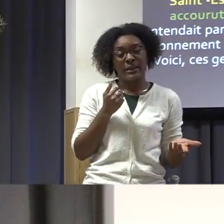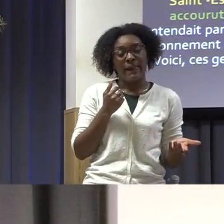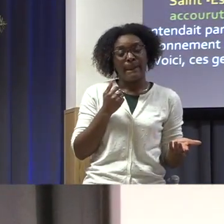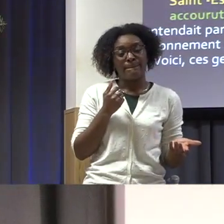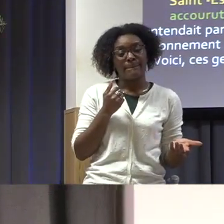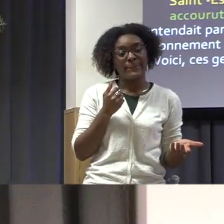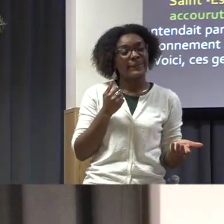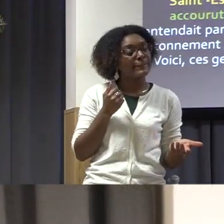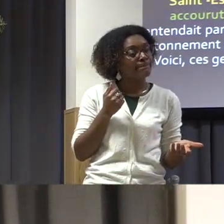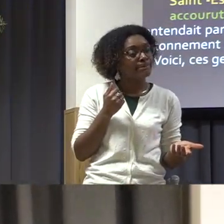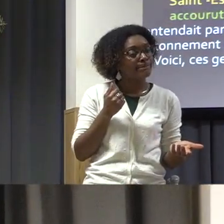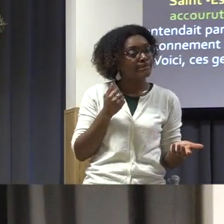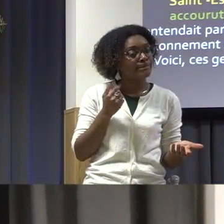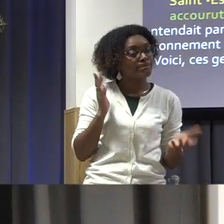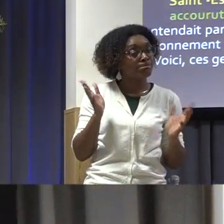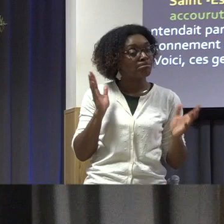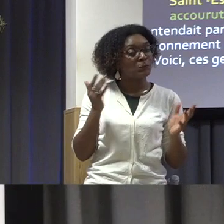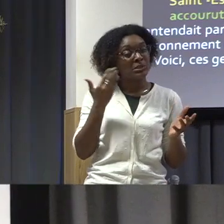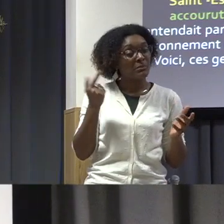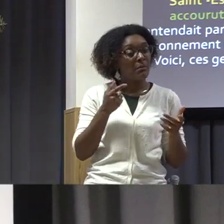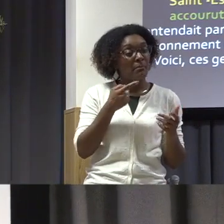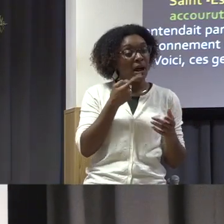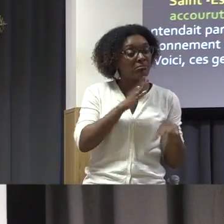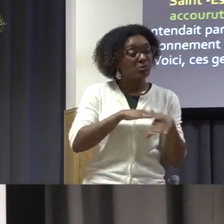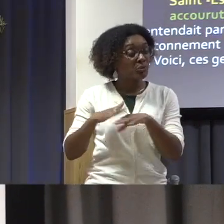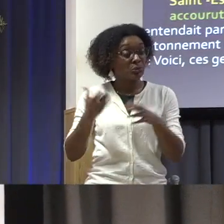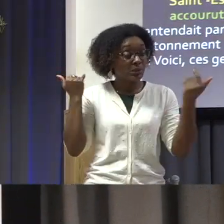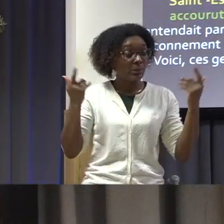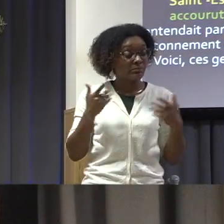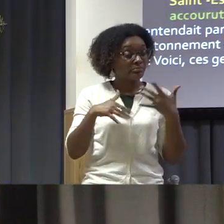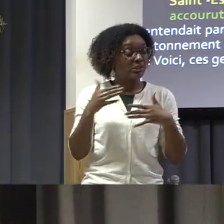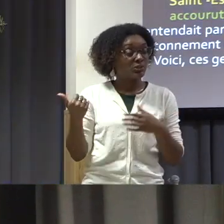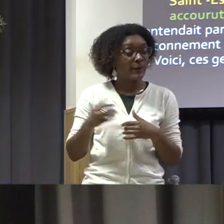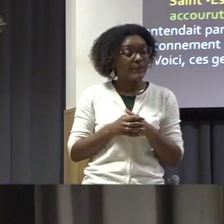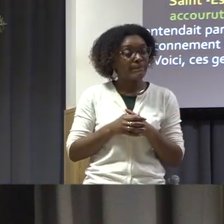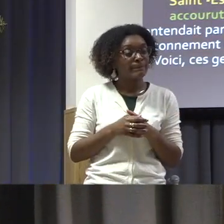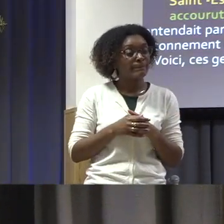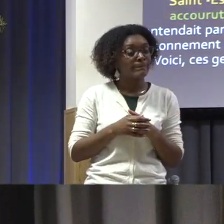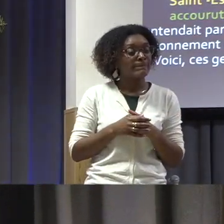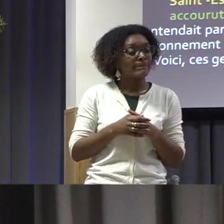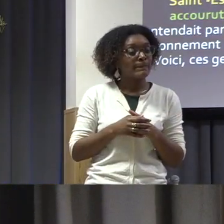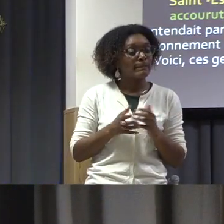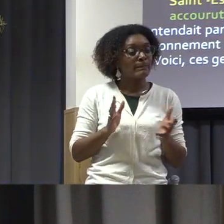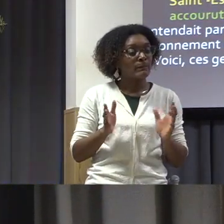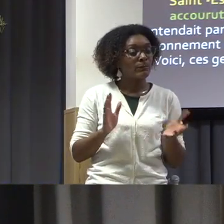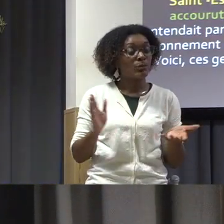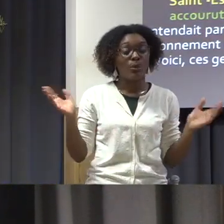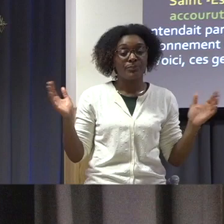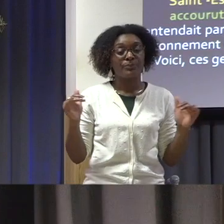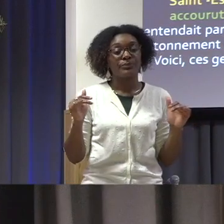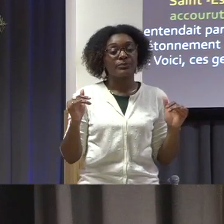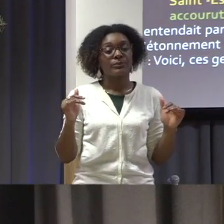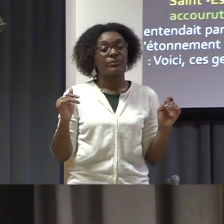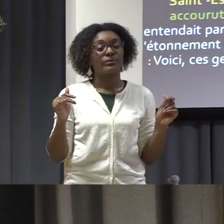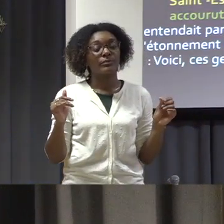encouragé les aspects bon de notre vie aussi savez dieu je ne regarde pas que ce qui ne va pas est ce que vous parlez à un